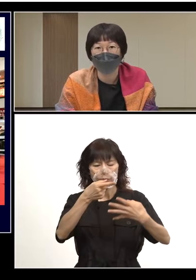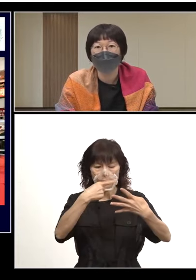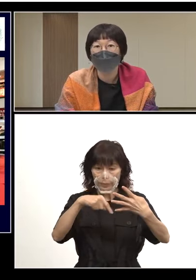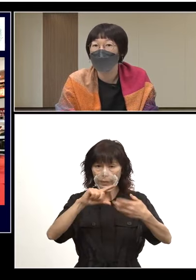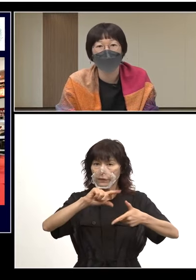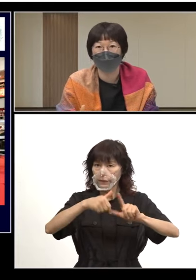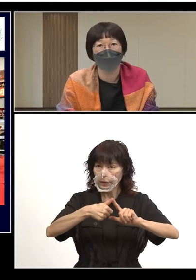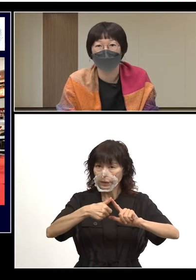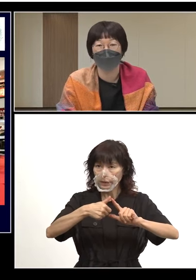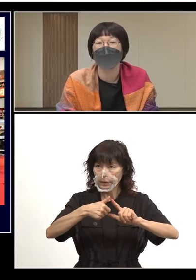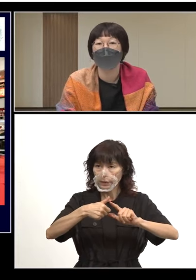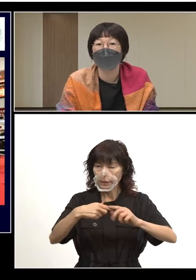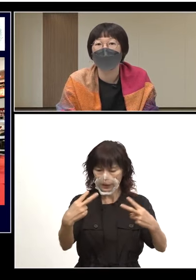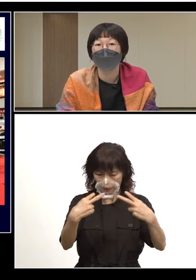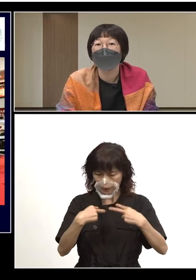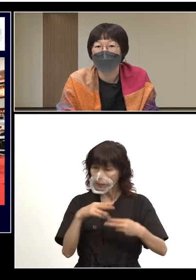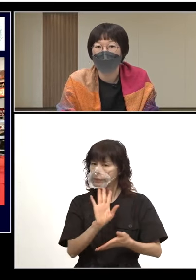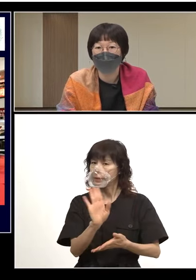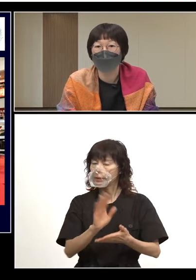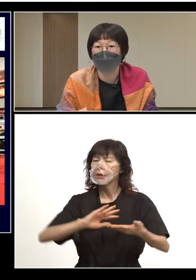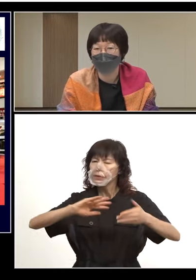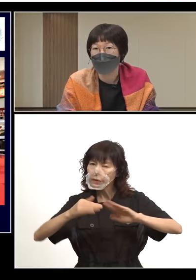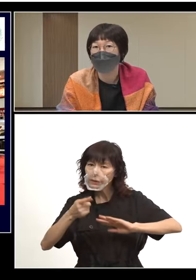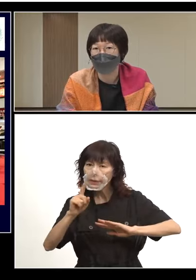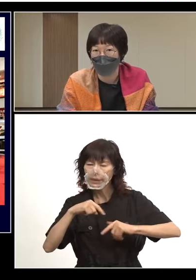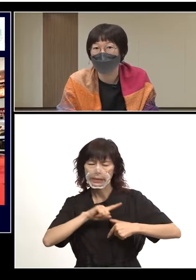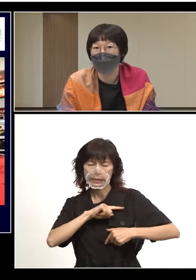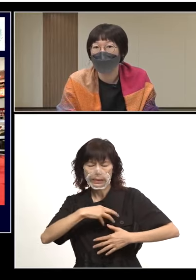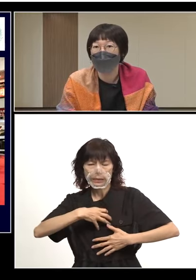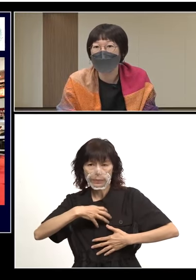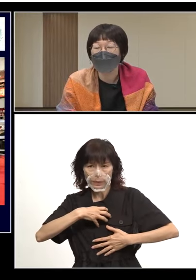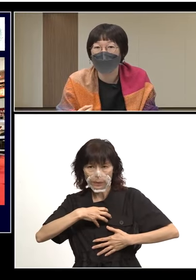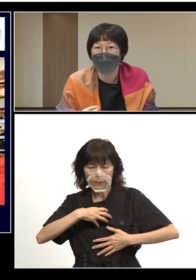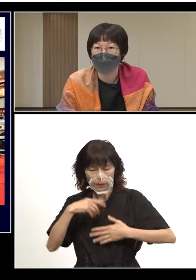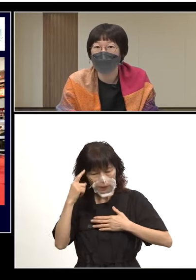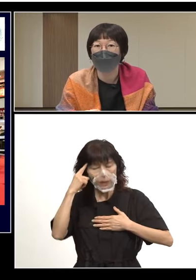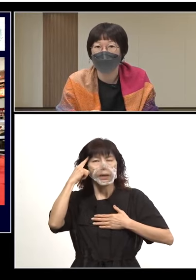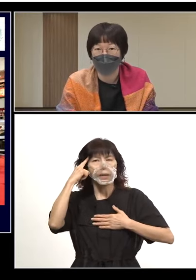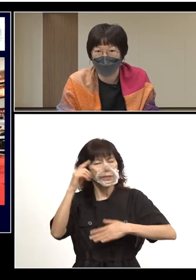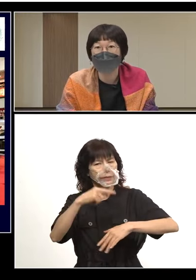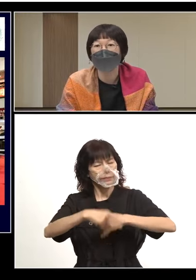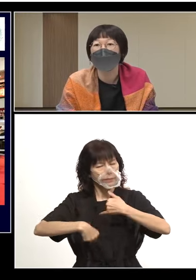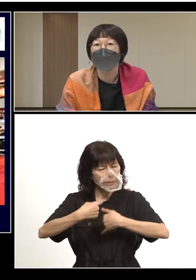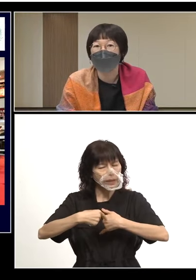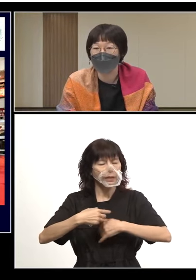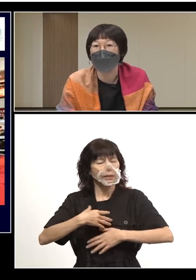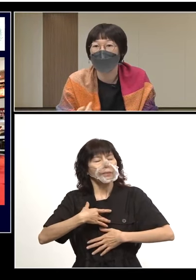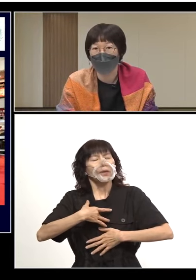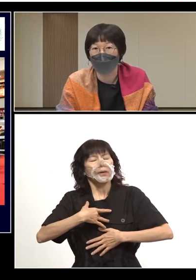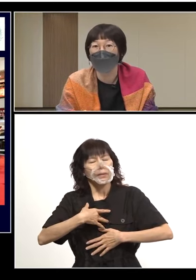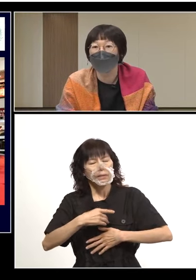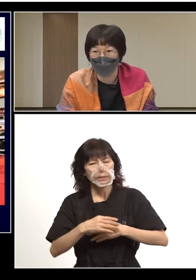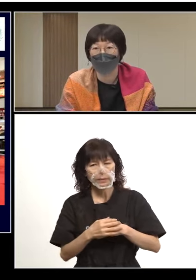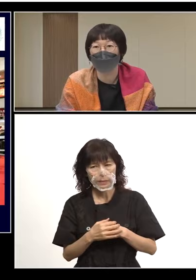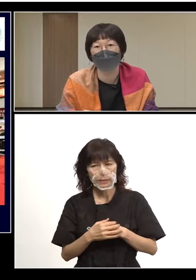形式咧，佢都唔係外邊可以睇到嘅，反而係透過你第一身嘅感覺，你知道你個身體嘅感知，你點樣透